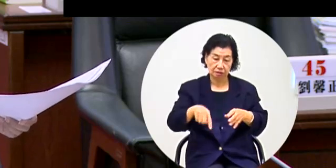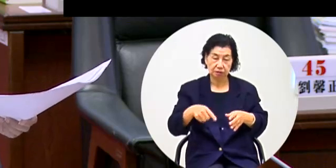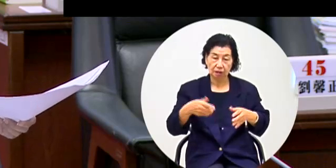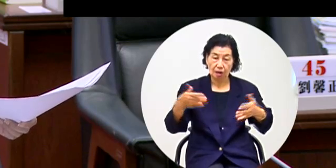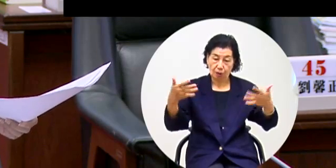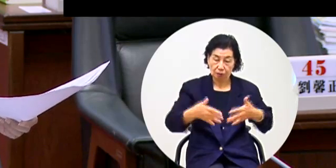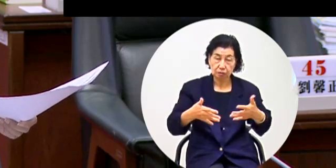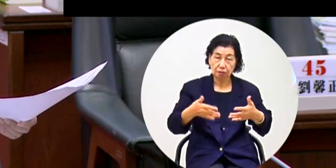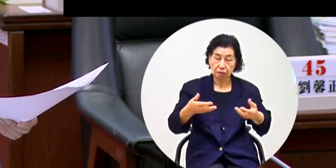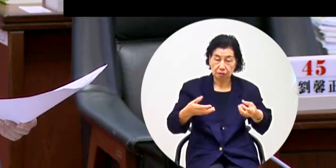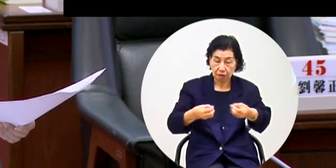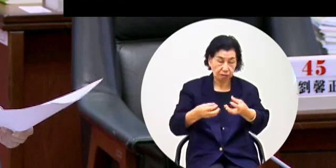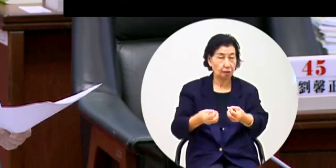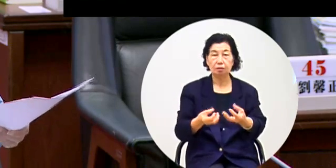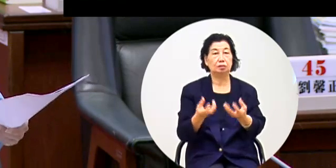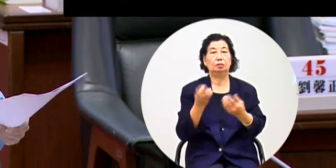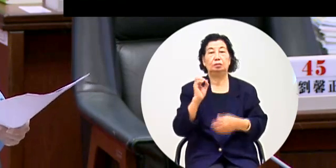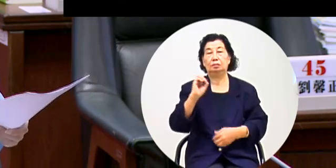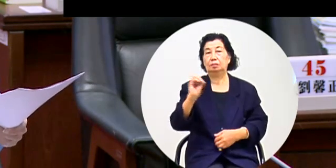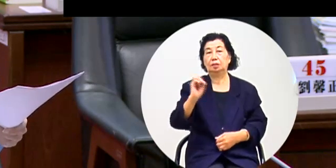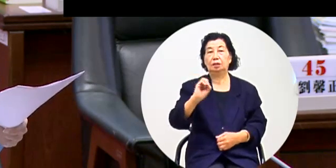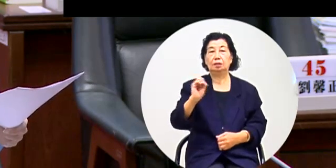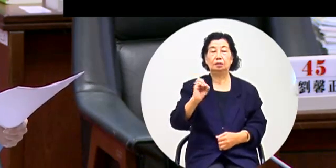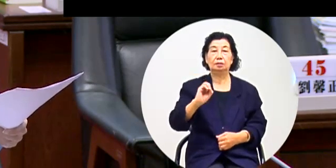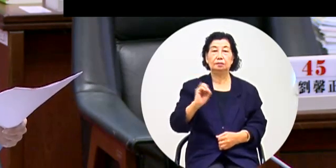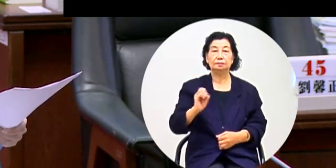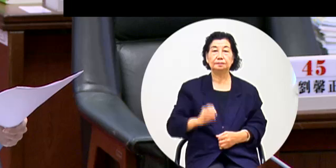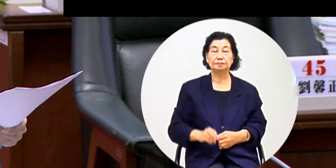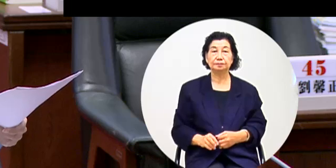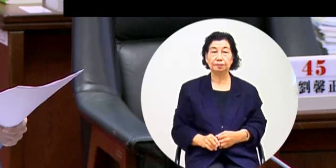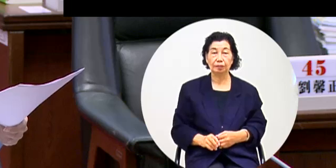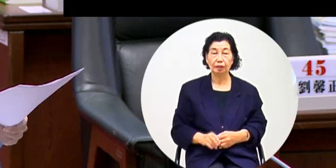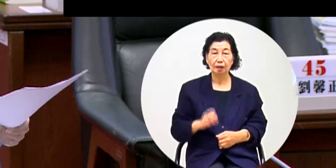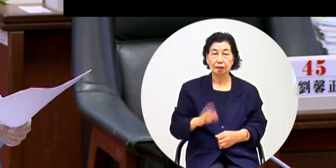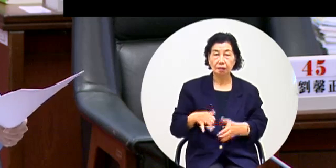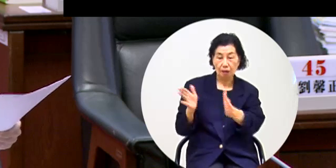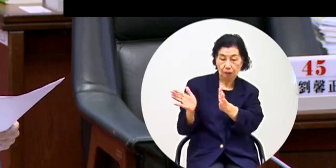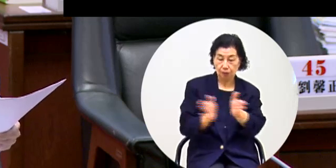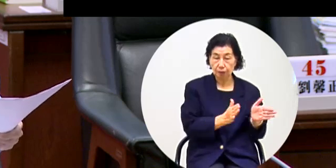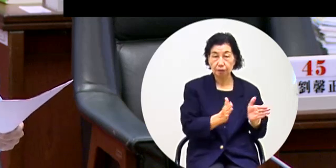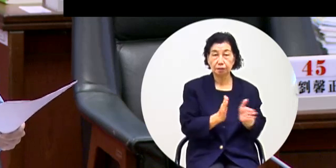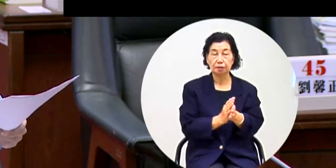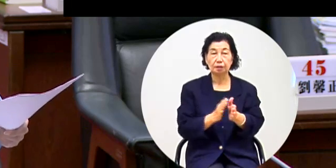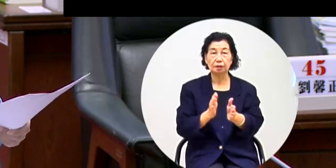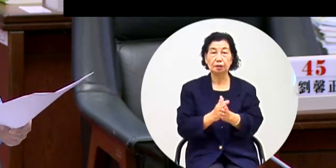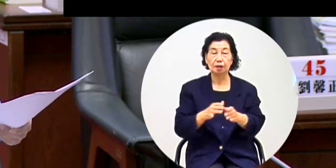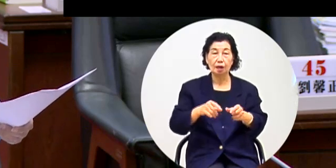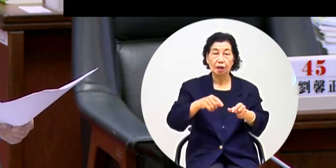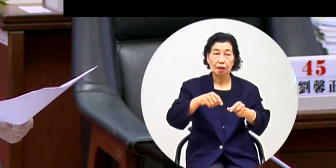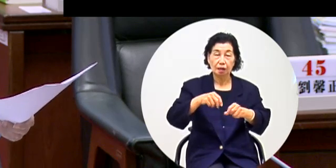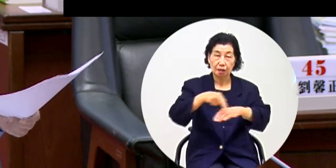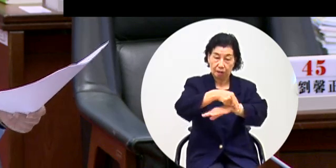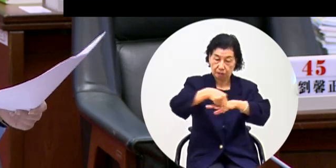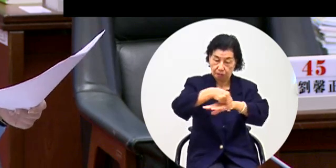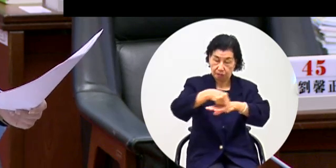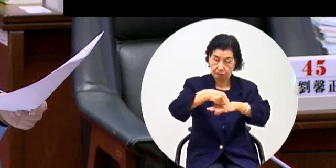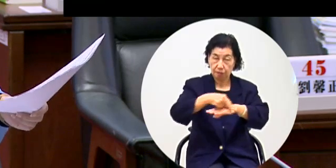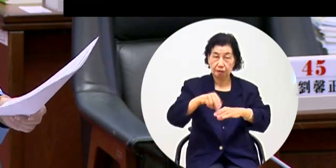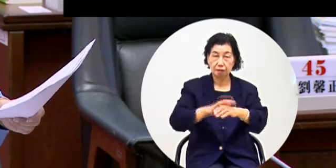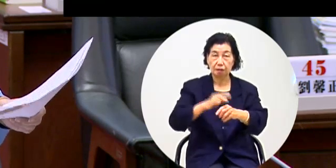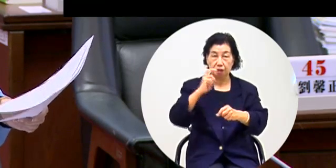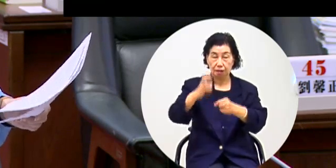一个整理规划，让高雄市保证20年内的发展是没有问题的。所以